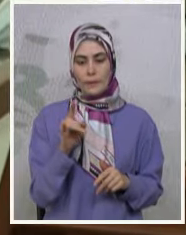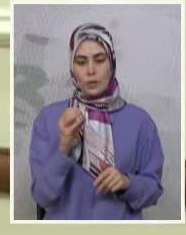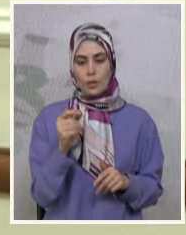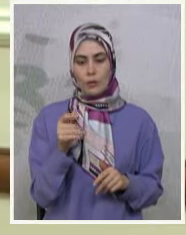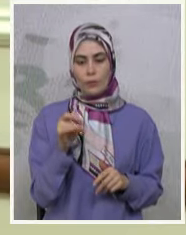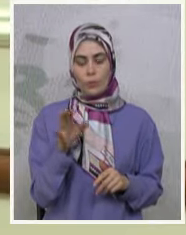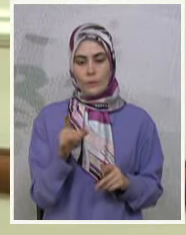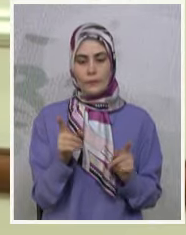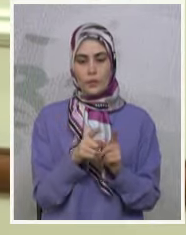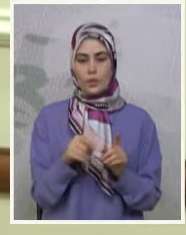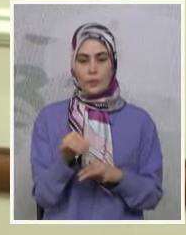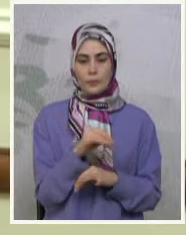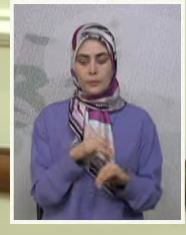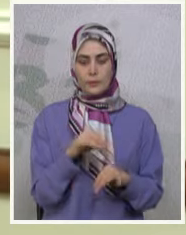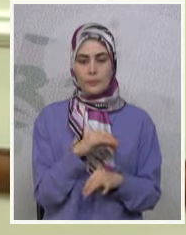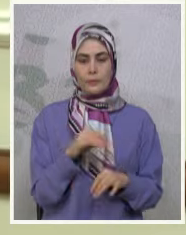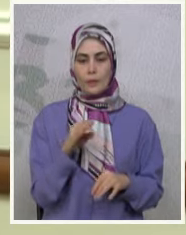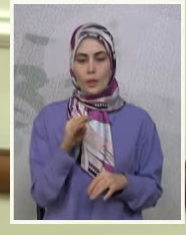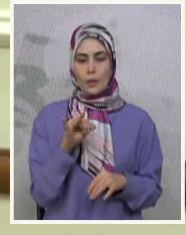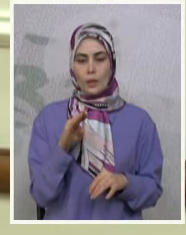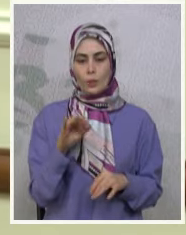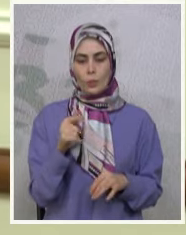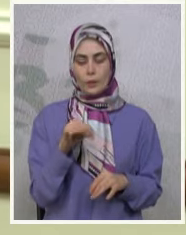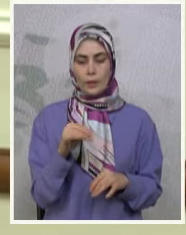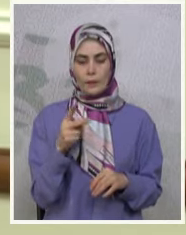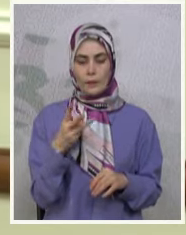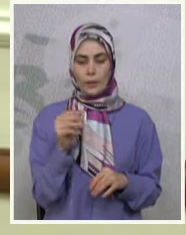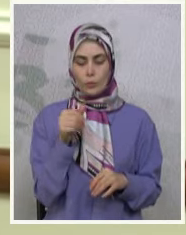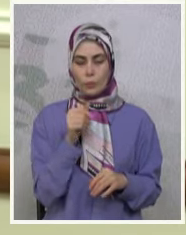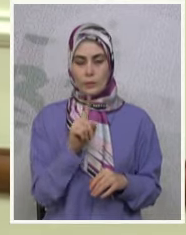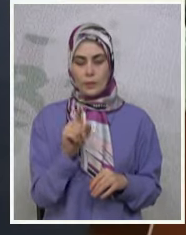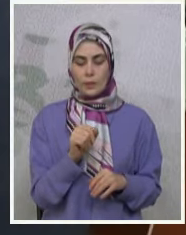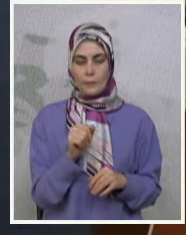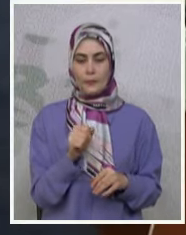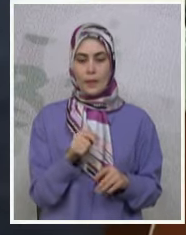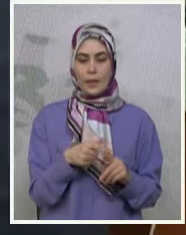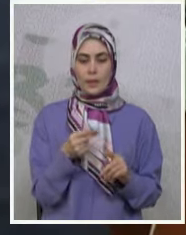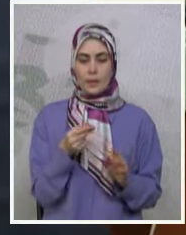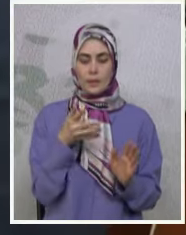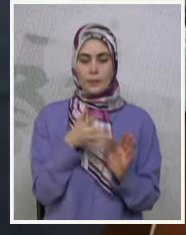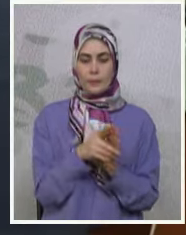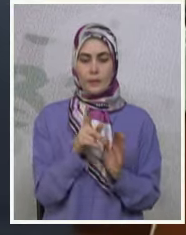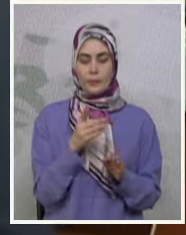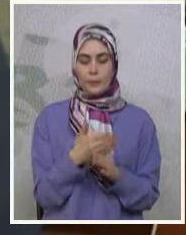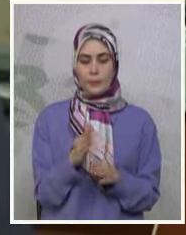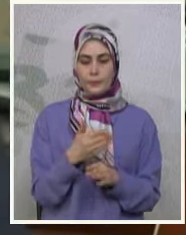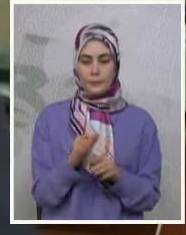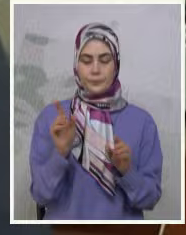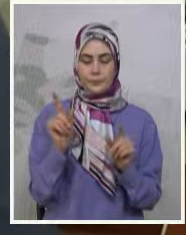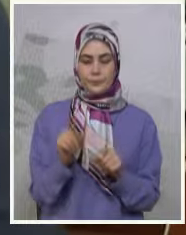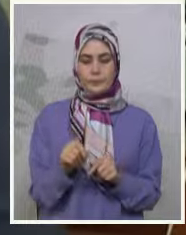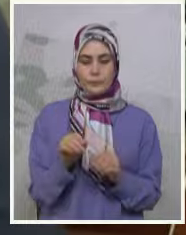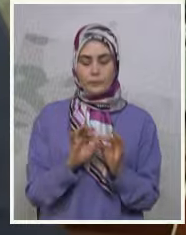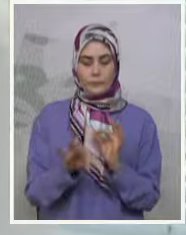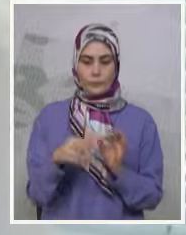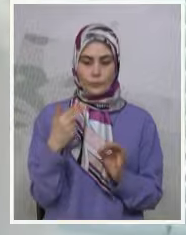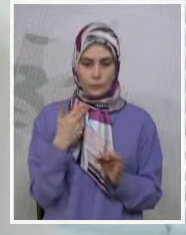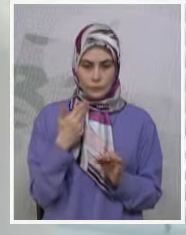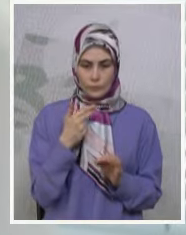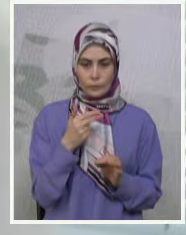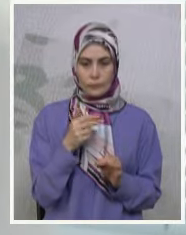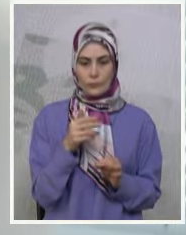итоги работы ведомства за 2023 год. Привлеченные средства направили на частичное погашение уплаты страховых взносов ОМС